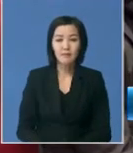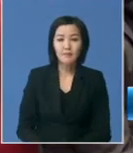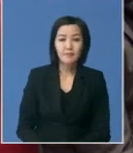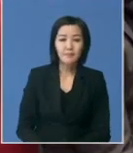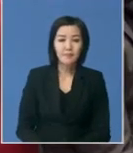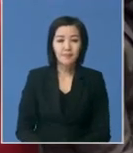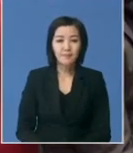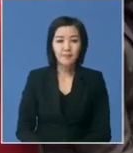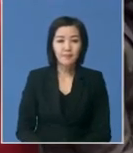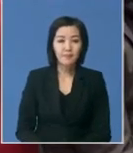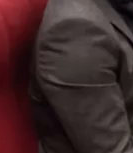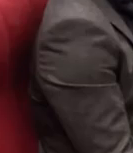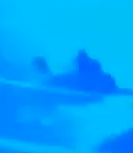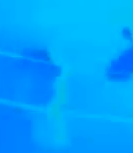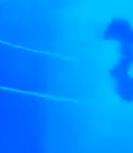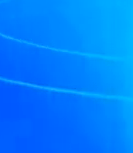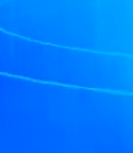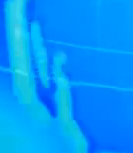Жетісу, Талдықорған.